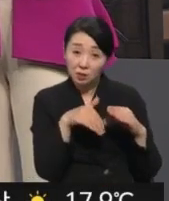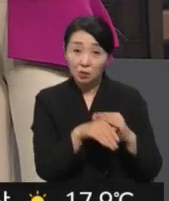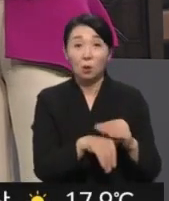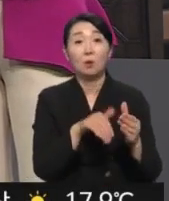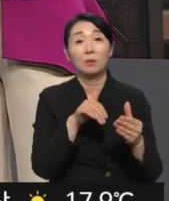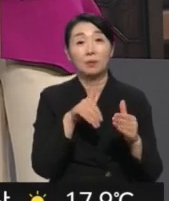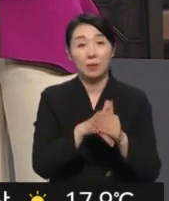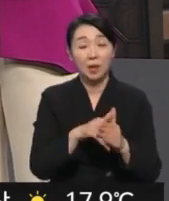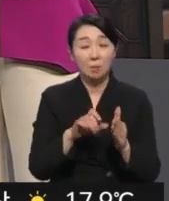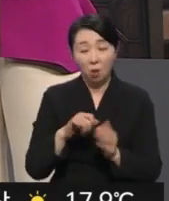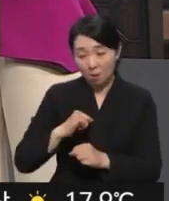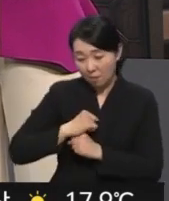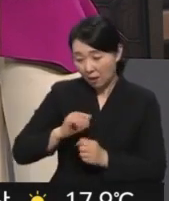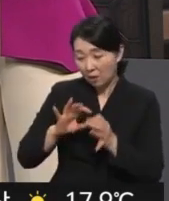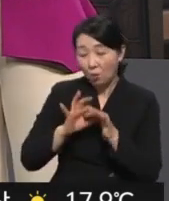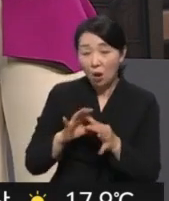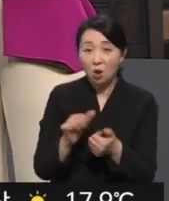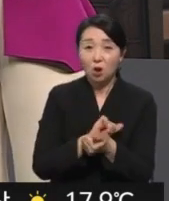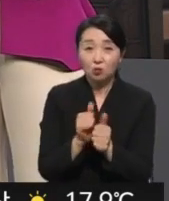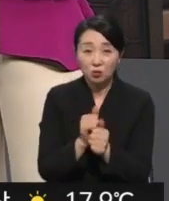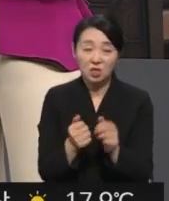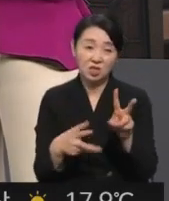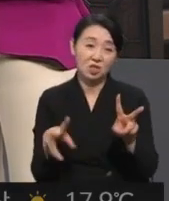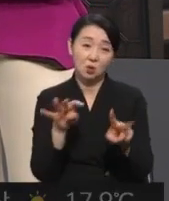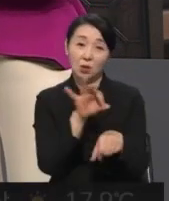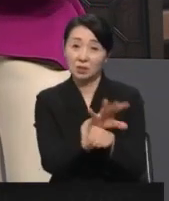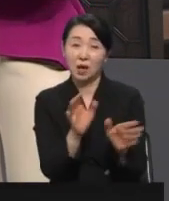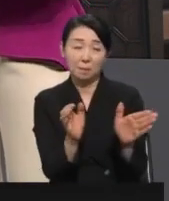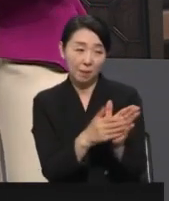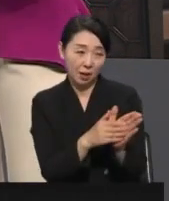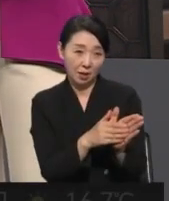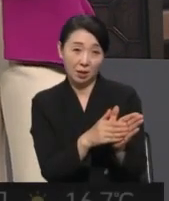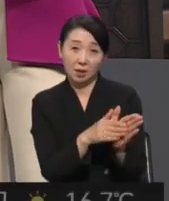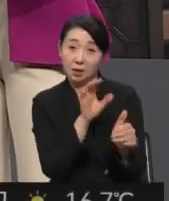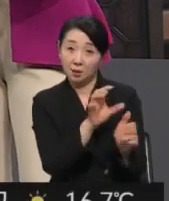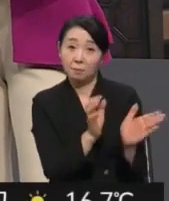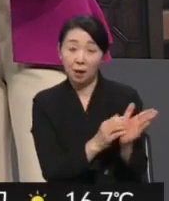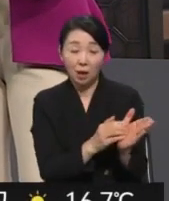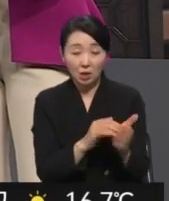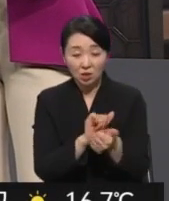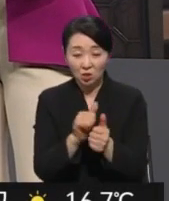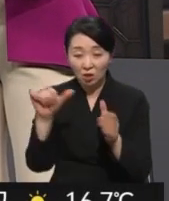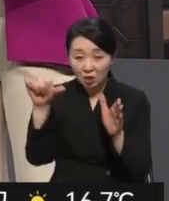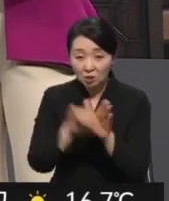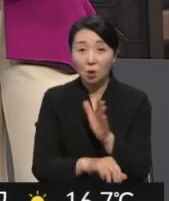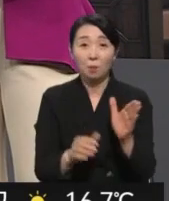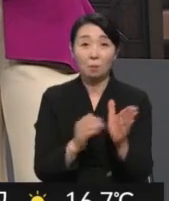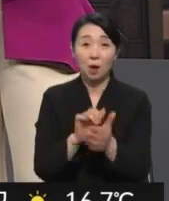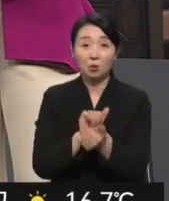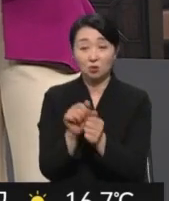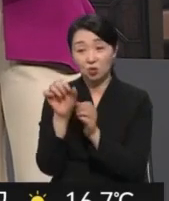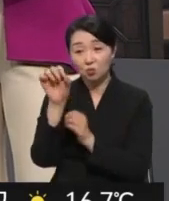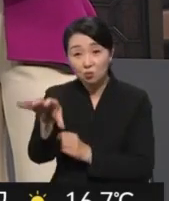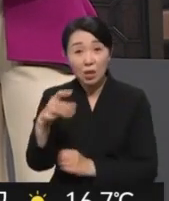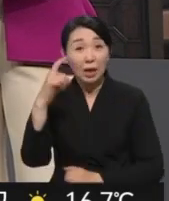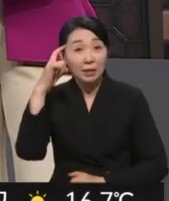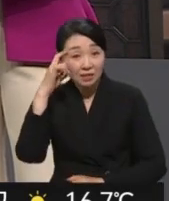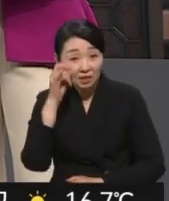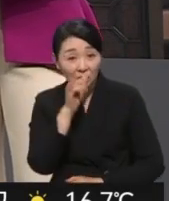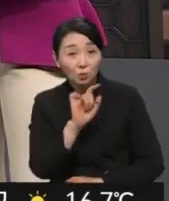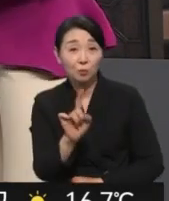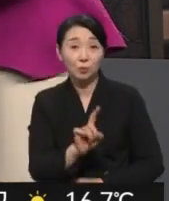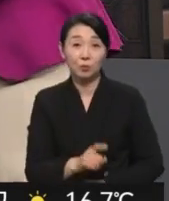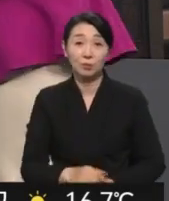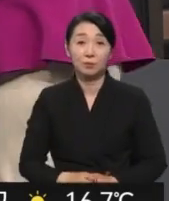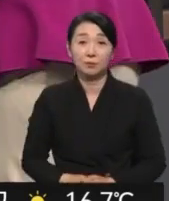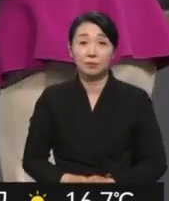규모의 방위산업체 관련 주식 산점을 직격한 바가 있습니다. 선거에서 지고도 주식 투자할 생각이 났냐라고 했습니다.